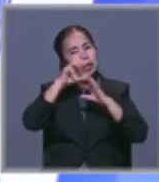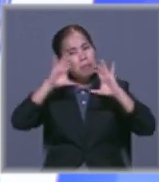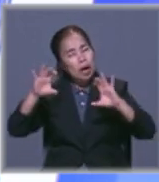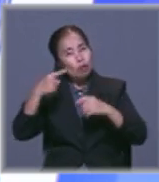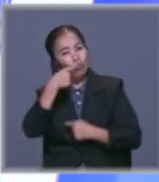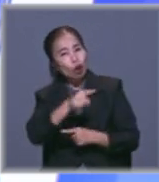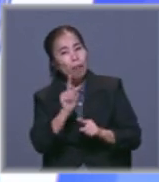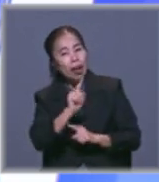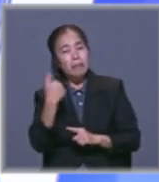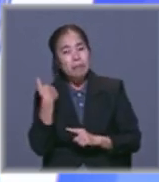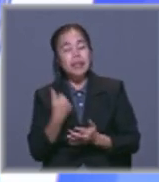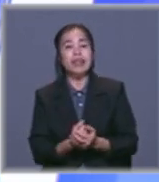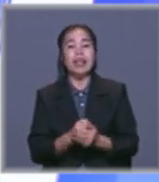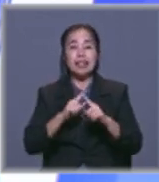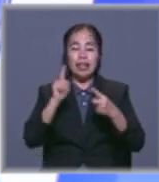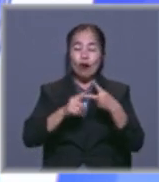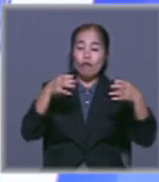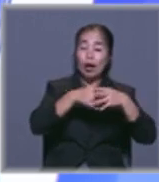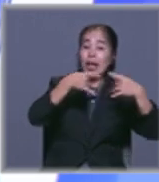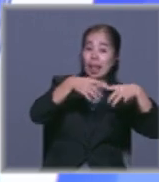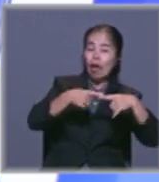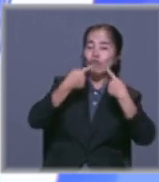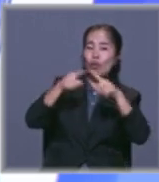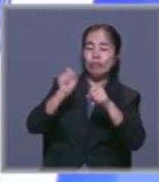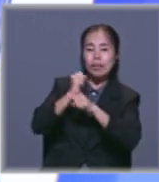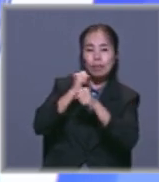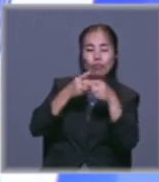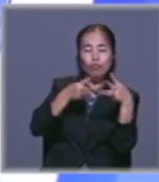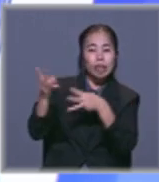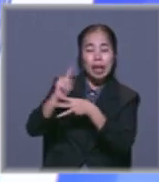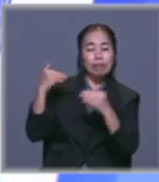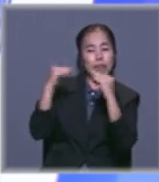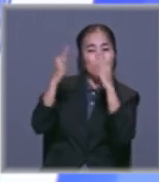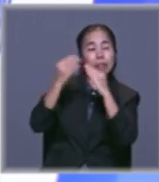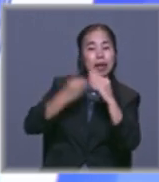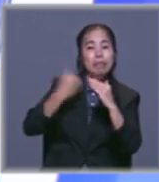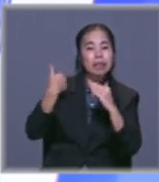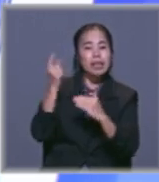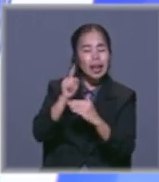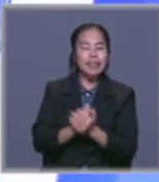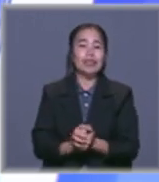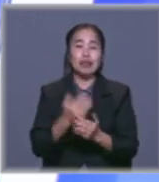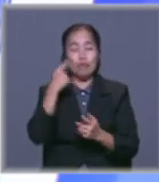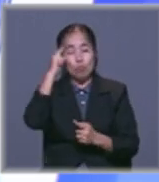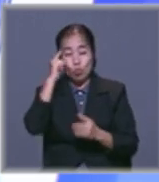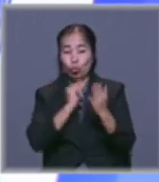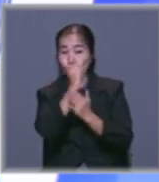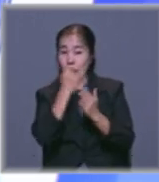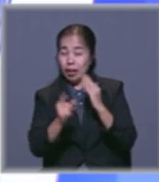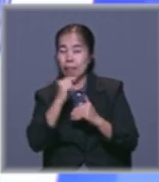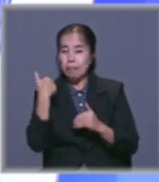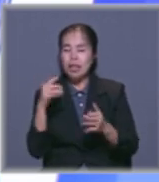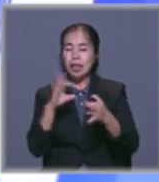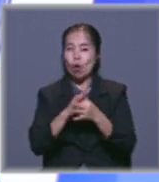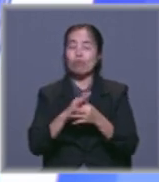งฝ่ายค้านเรื่องถือหุ้นสื่อยังไงและฝั่งฝ่ายค้านจะดำเนินการอย่างไรเพื่อตัวเองได้รับความเป็นธรรม จะเป็นอย่างที่ปิยบุตรพูดจริงหรือไม่ว่าคดีถือหุ้น